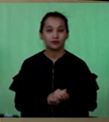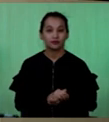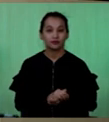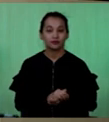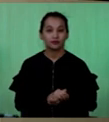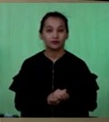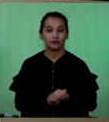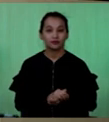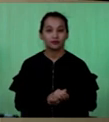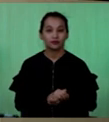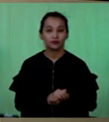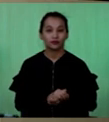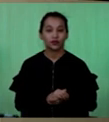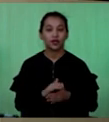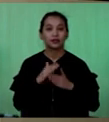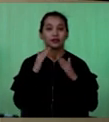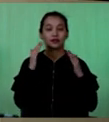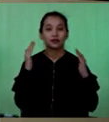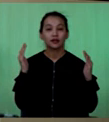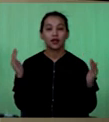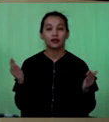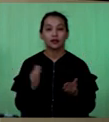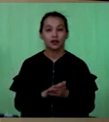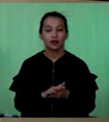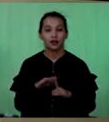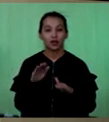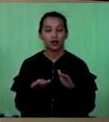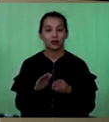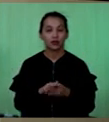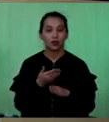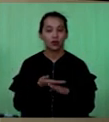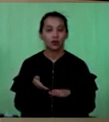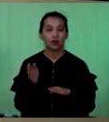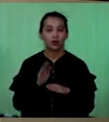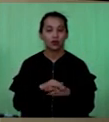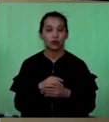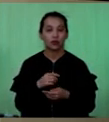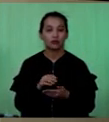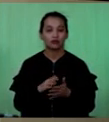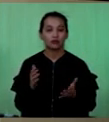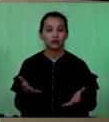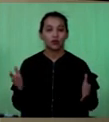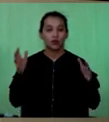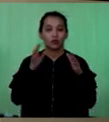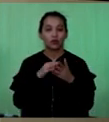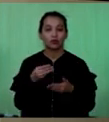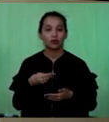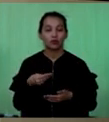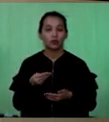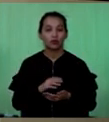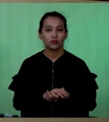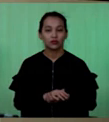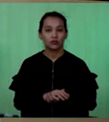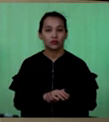Bu esa katta tarozi. Bunda og'ir yuklarni qoplarda bo'lgan unlar, bug'doylar,